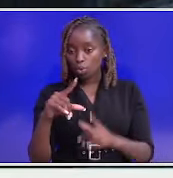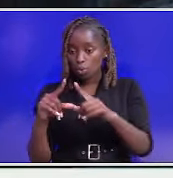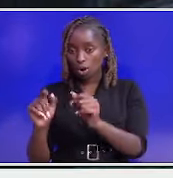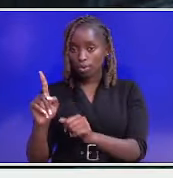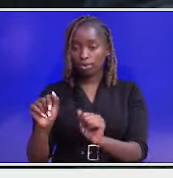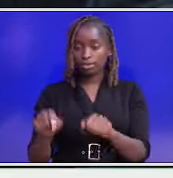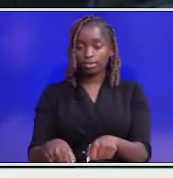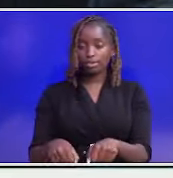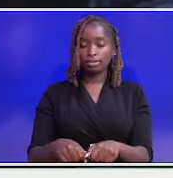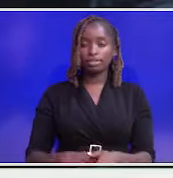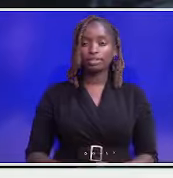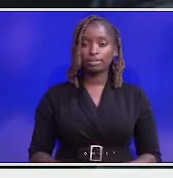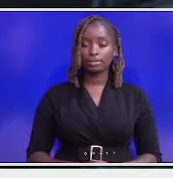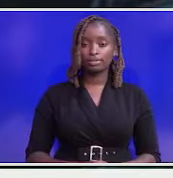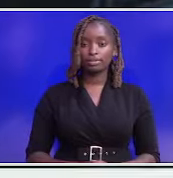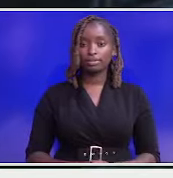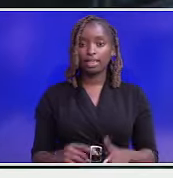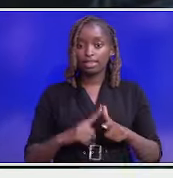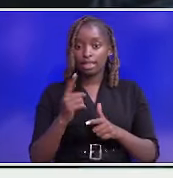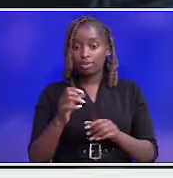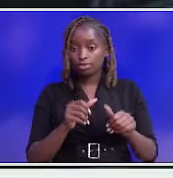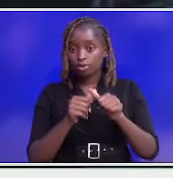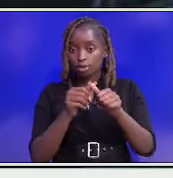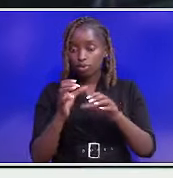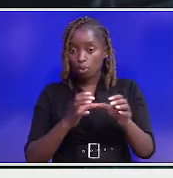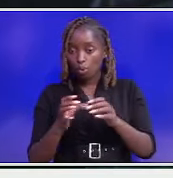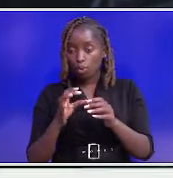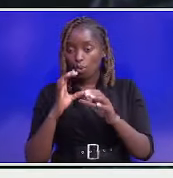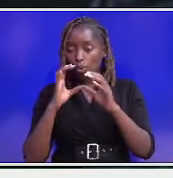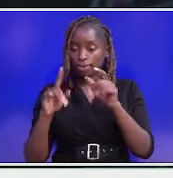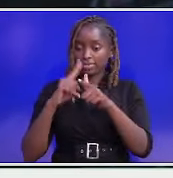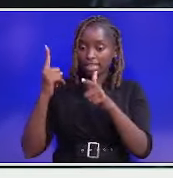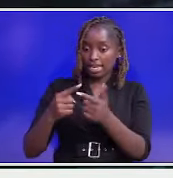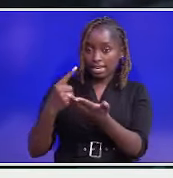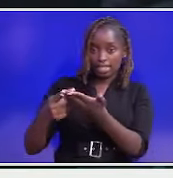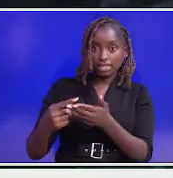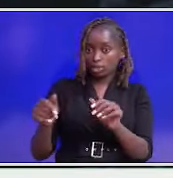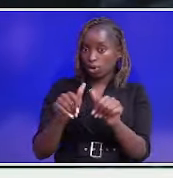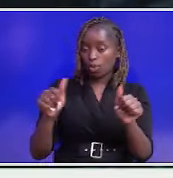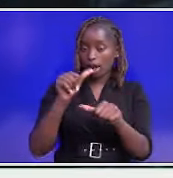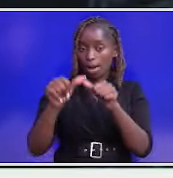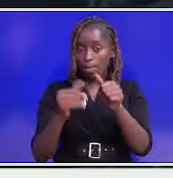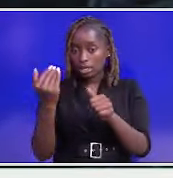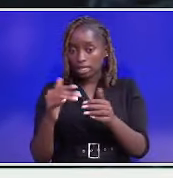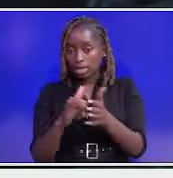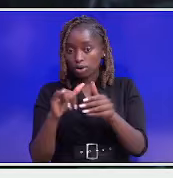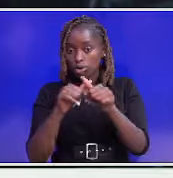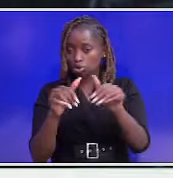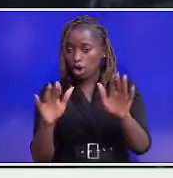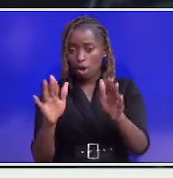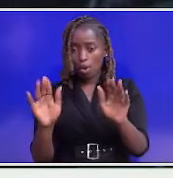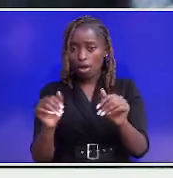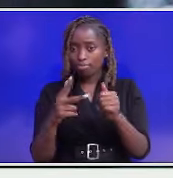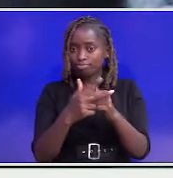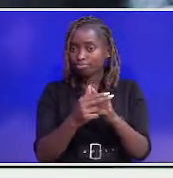vile mambo yanaendelea, mnazungumzana na mnachadiliana mambo ya kuhusu huyo mtoto vile atatahiriwa kulingana